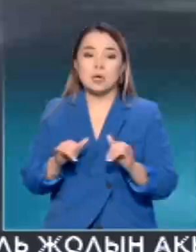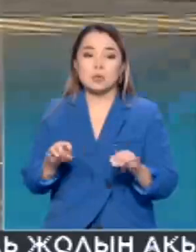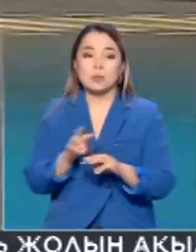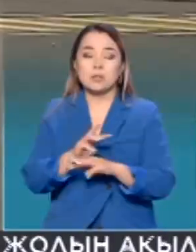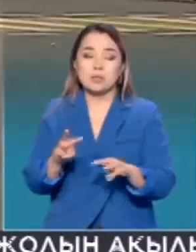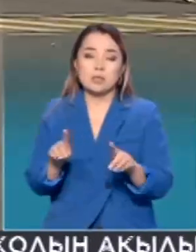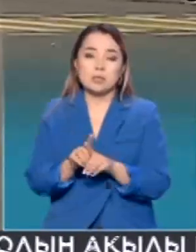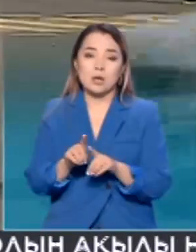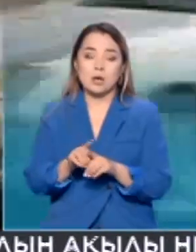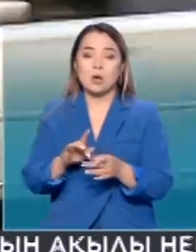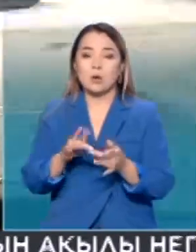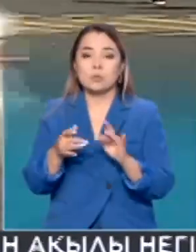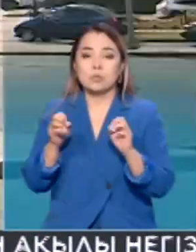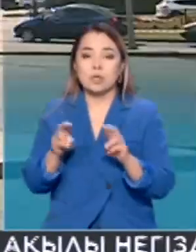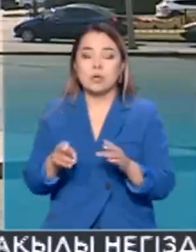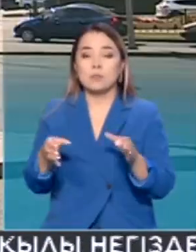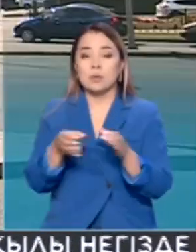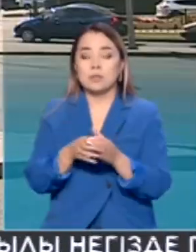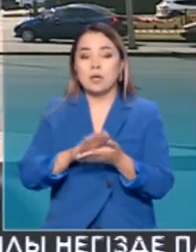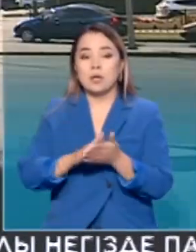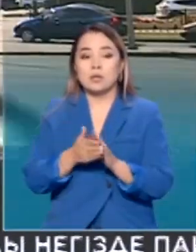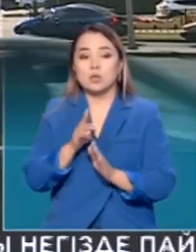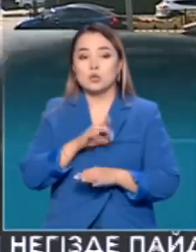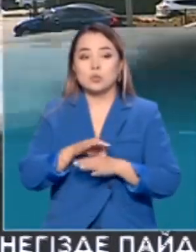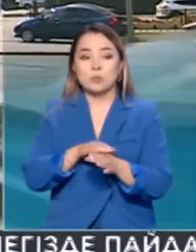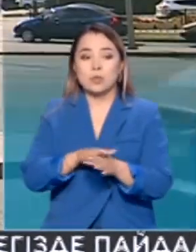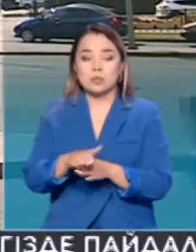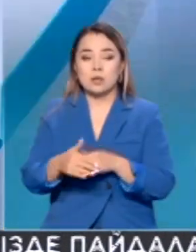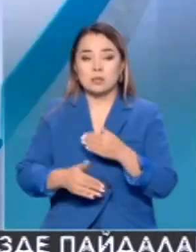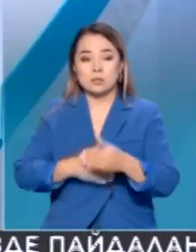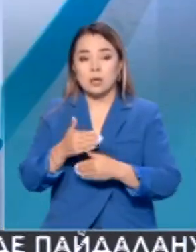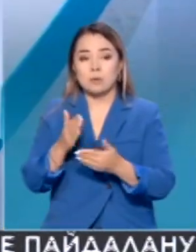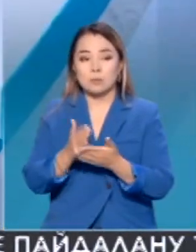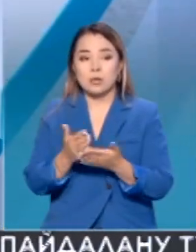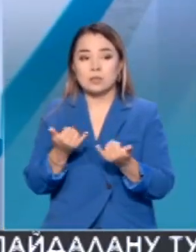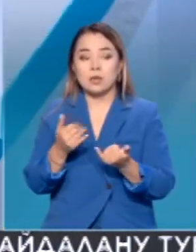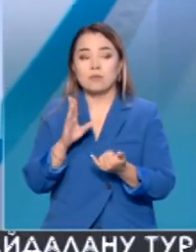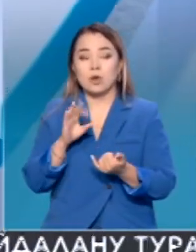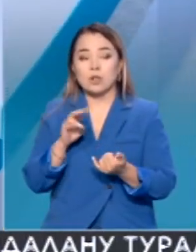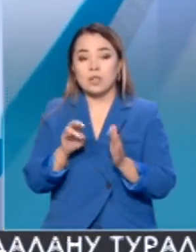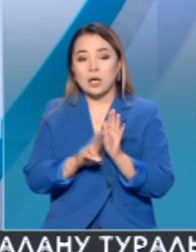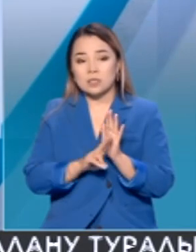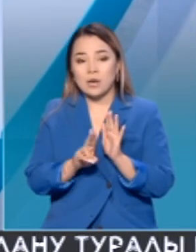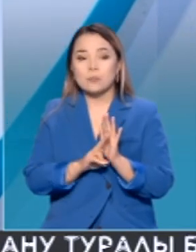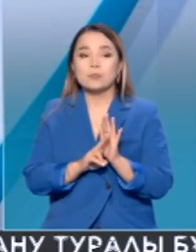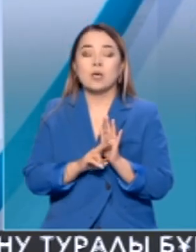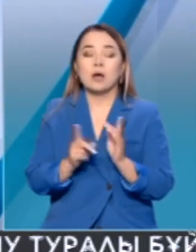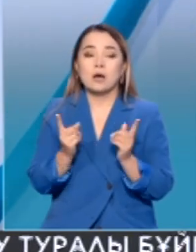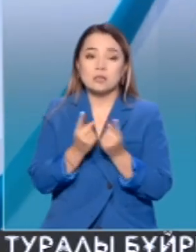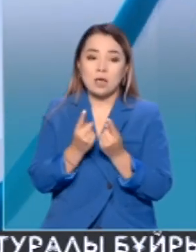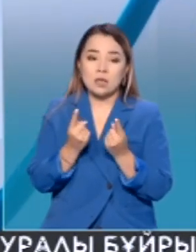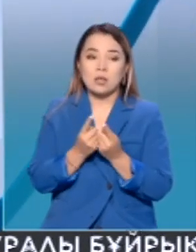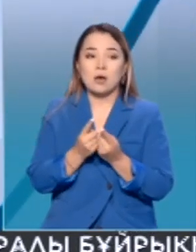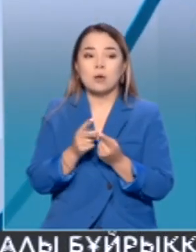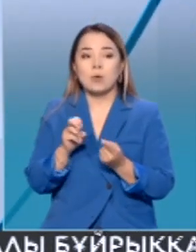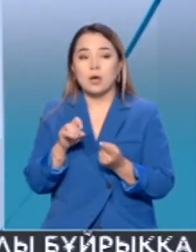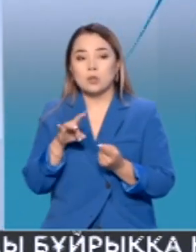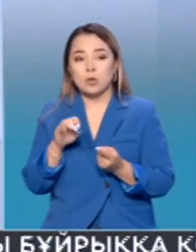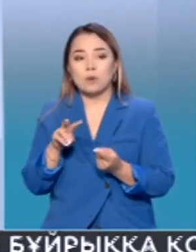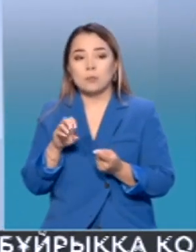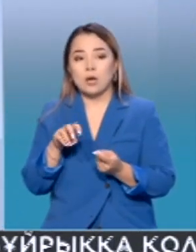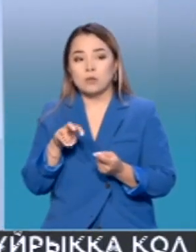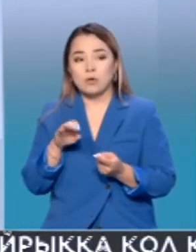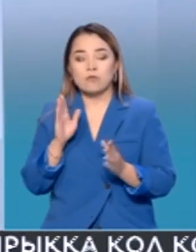министрлігі онлайн платформалармен әріптестік орнату жұмыстарын ширатып келеді. ВКонтакте, Одноклассники, Mail.ru,